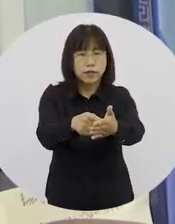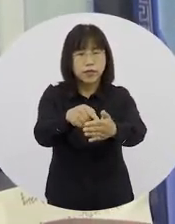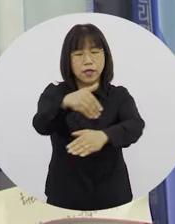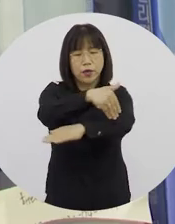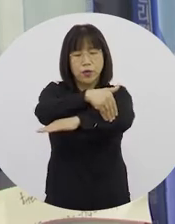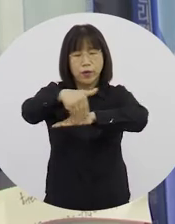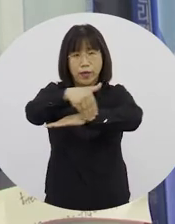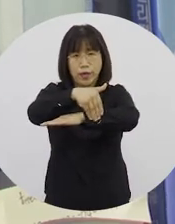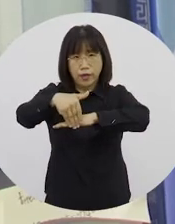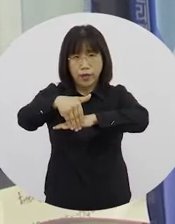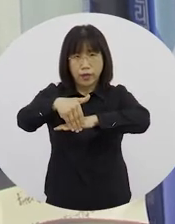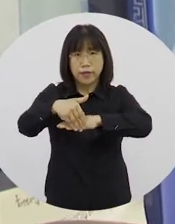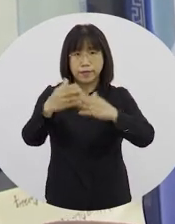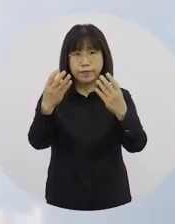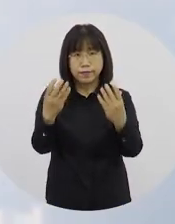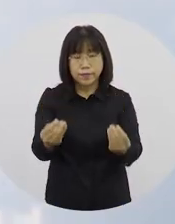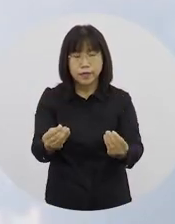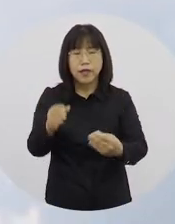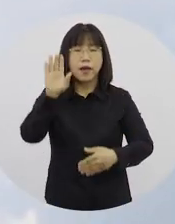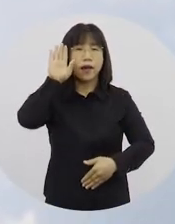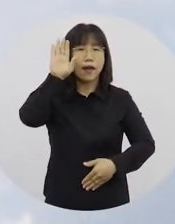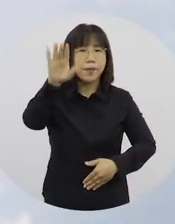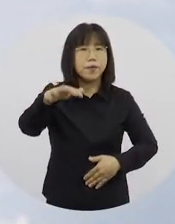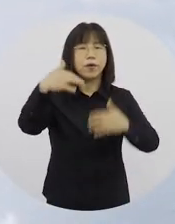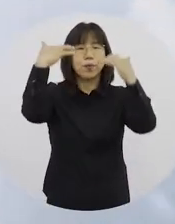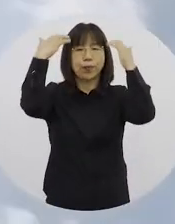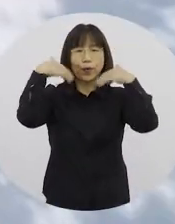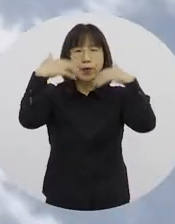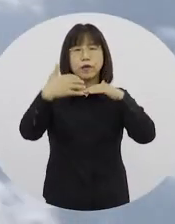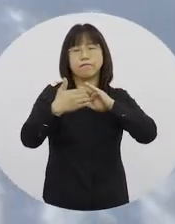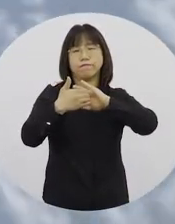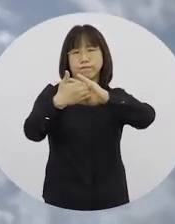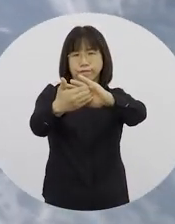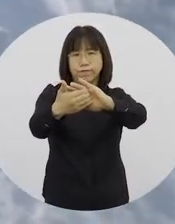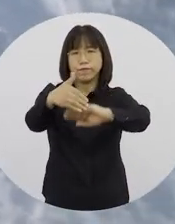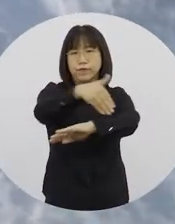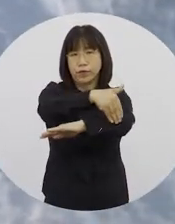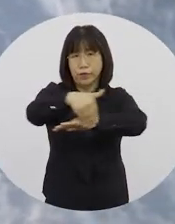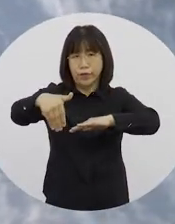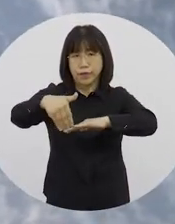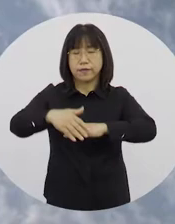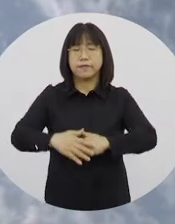안전대책을 마련해 다가올 폭염 대비 안전관리에 총력을 다한다는 방침입니다.